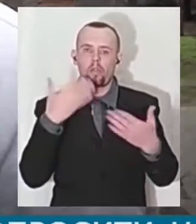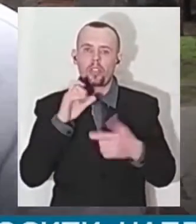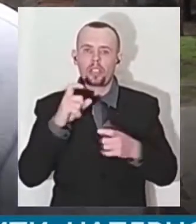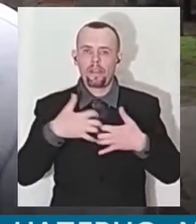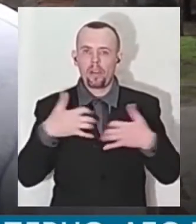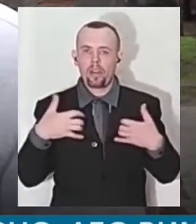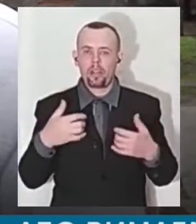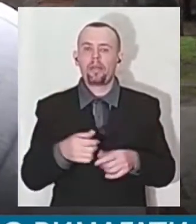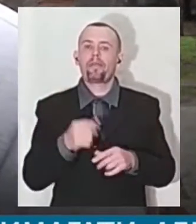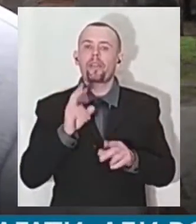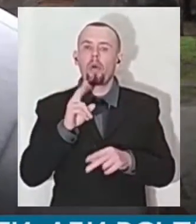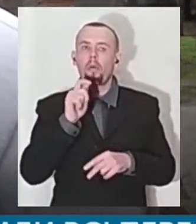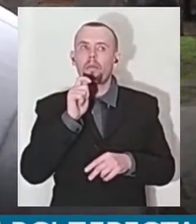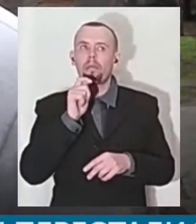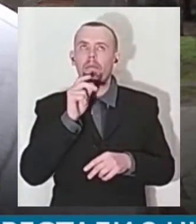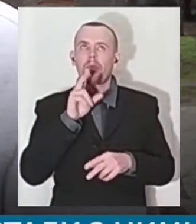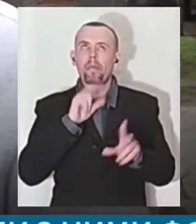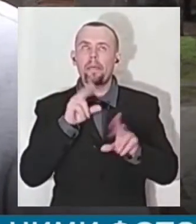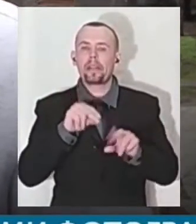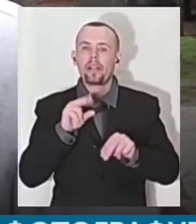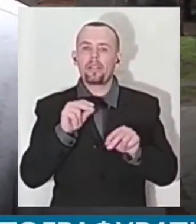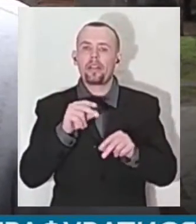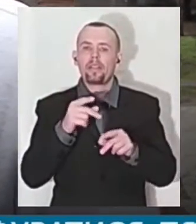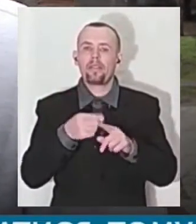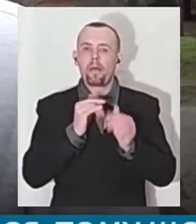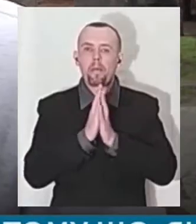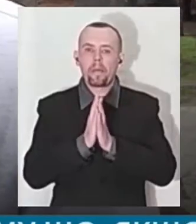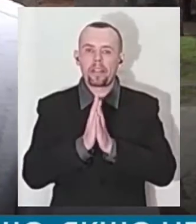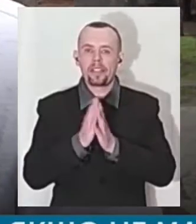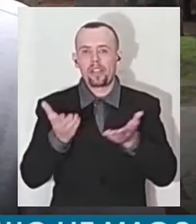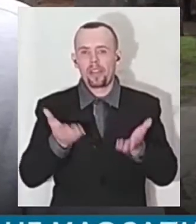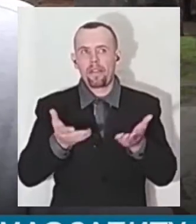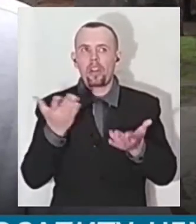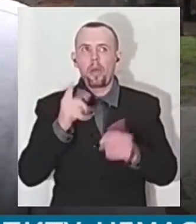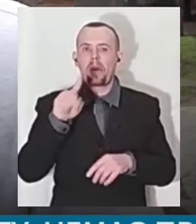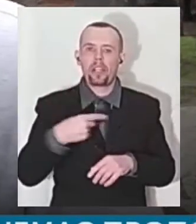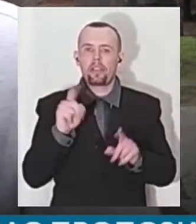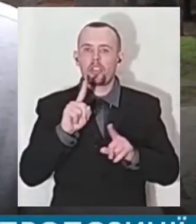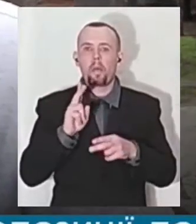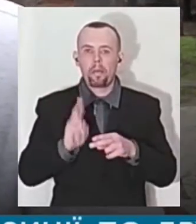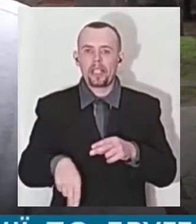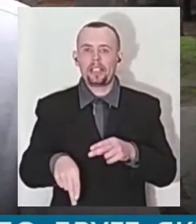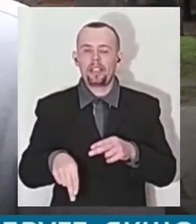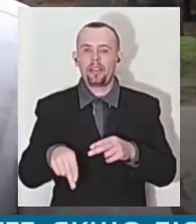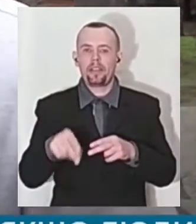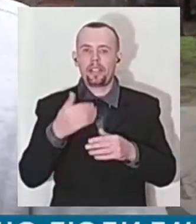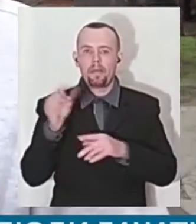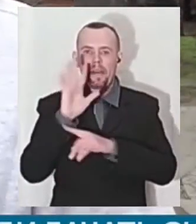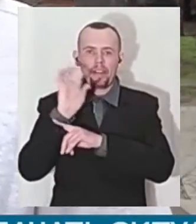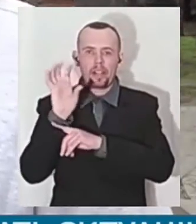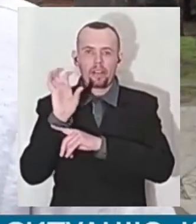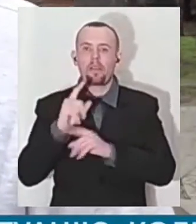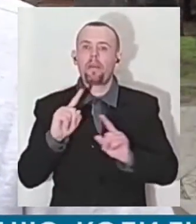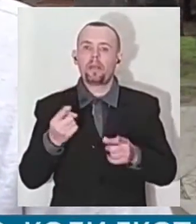всіх, так сказати, попросити, наверное, или потребовать, чтобы перестали с ними фотографироваться, потому что если нет спроса,